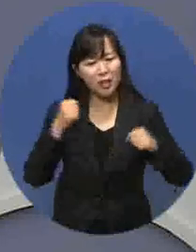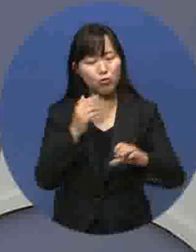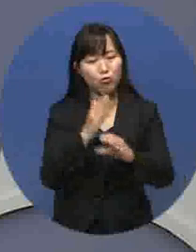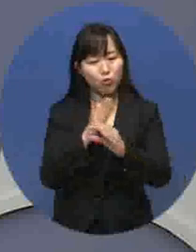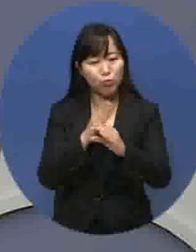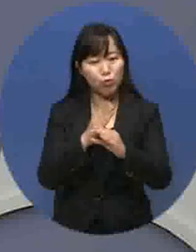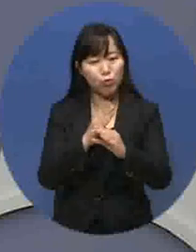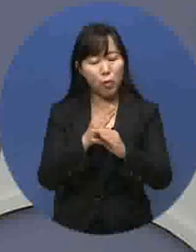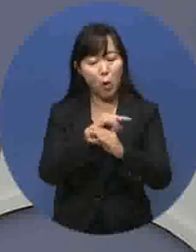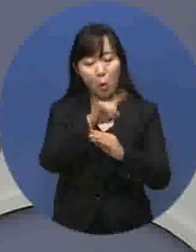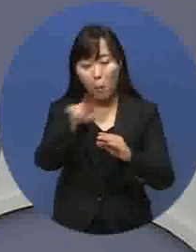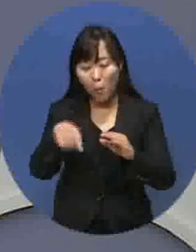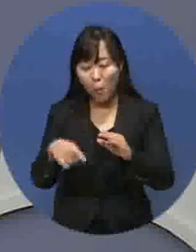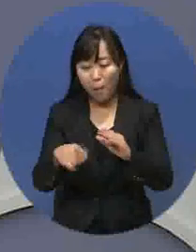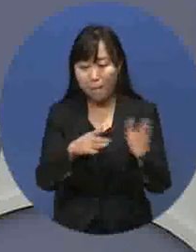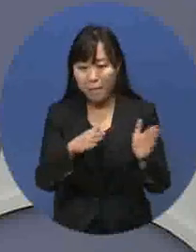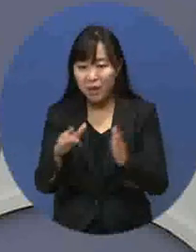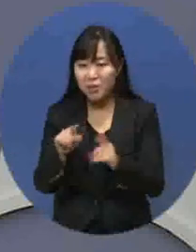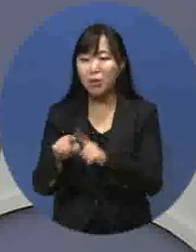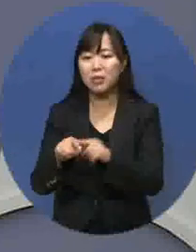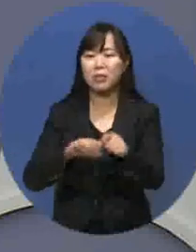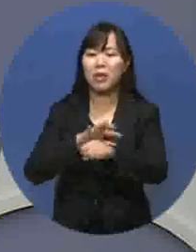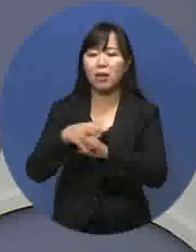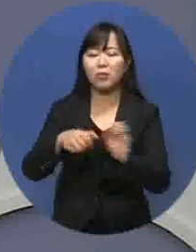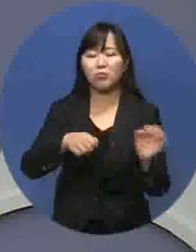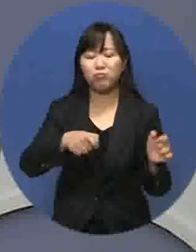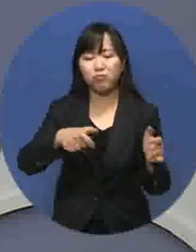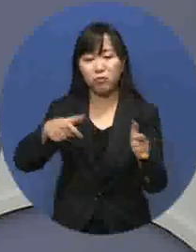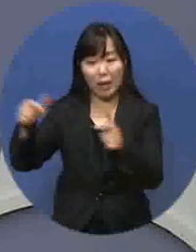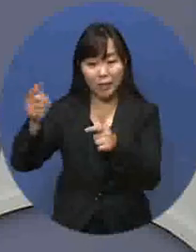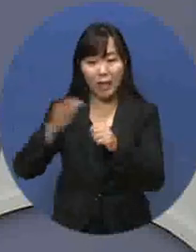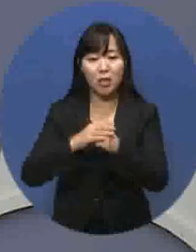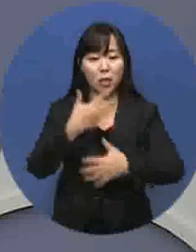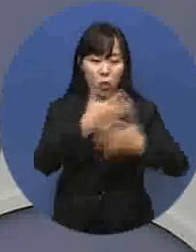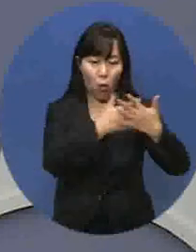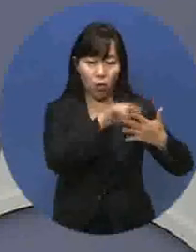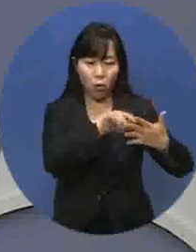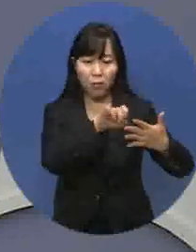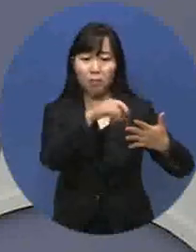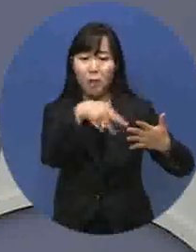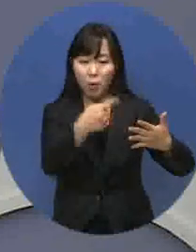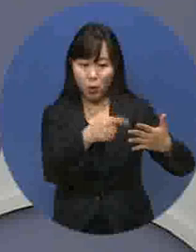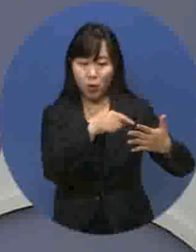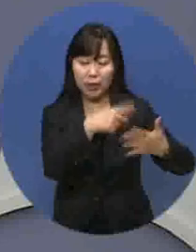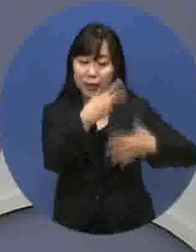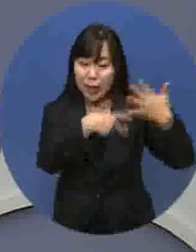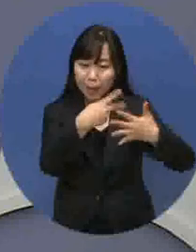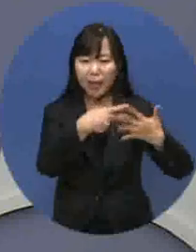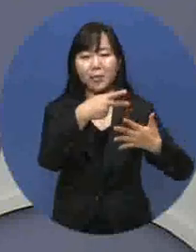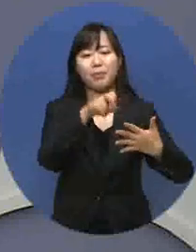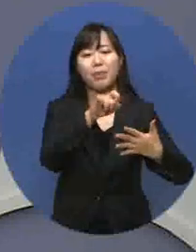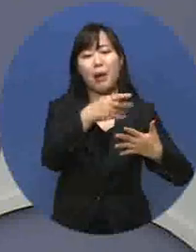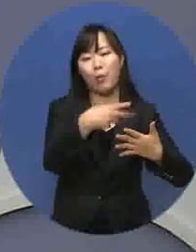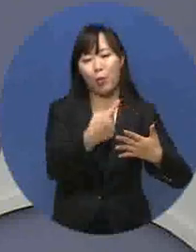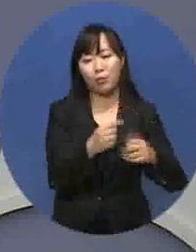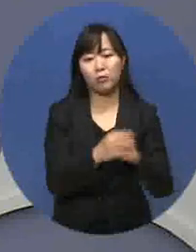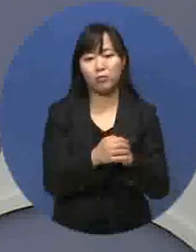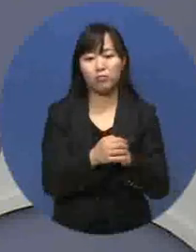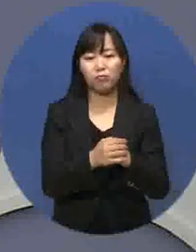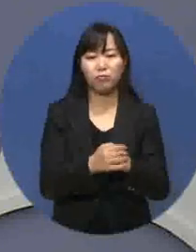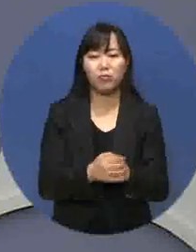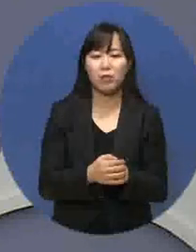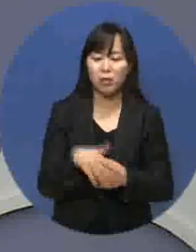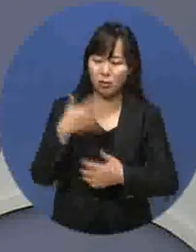해서 어떤 한 장르가 구축이 돼서 지금 전 세계적으로 하고 있는데 영화는 이제 멜로 드라마는 멜로 중심으로 지금 한류를 만들어내고